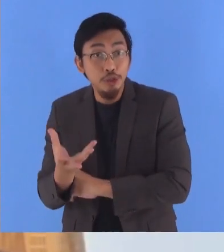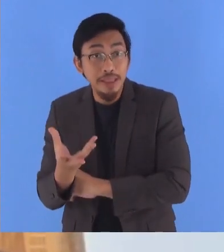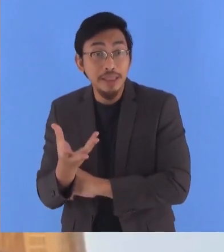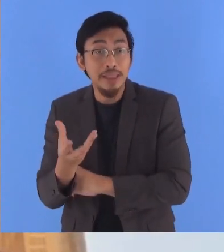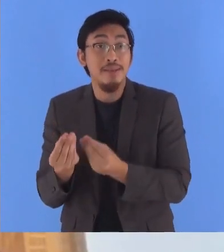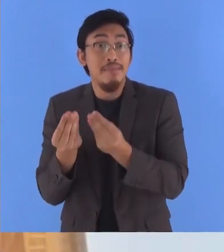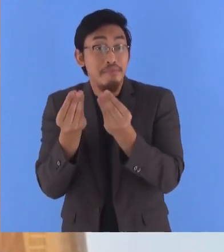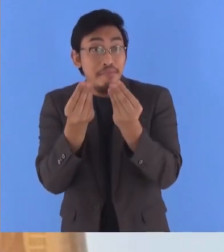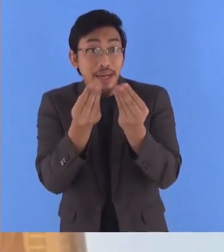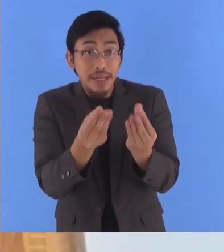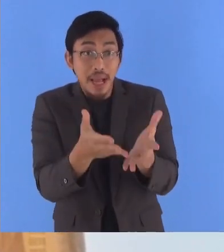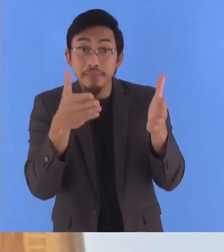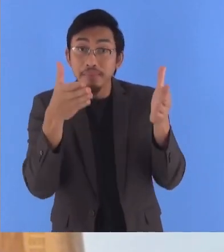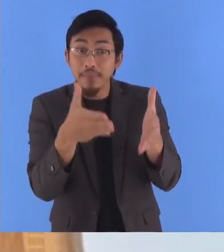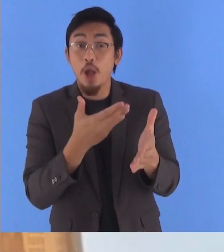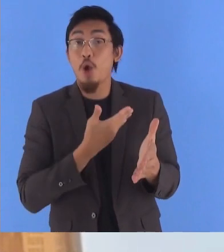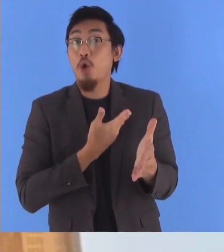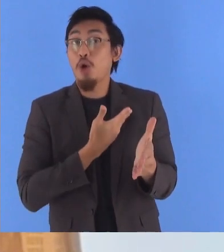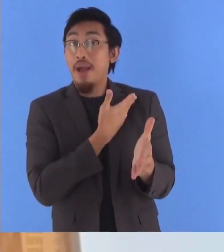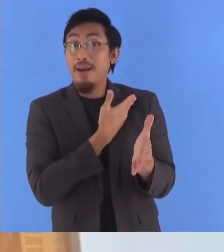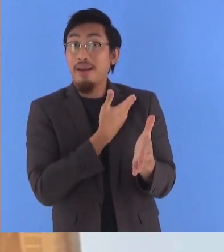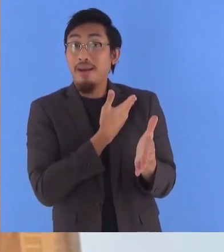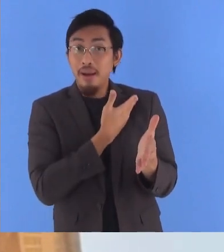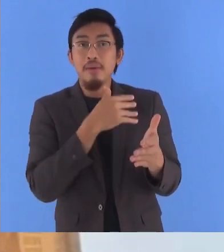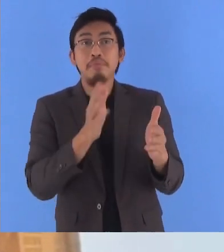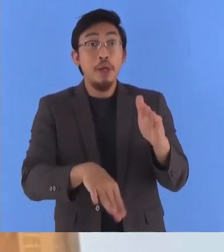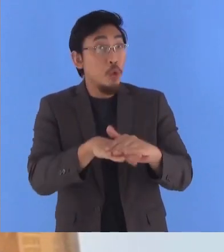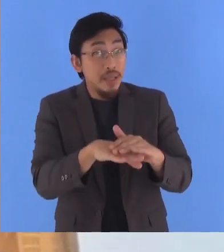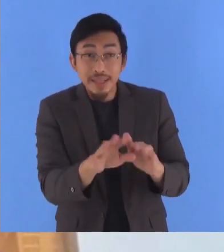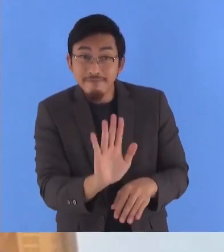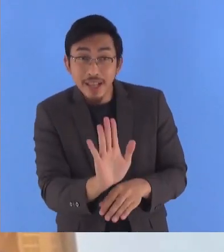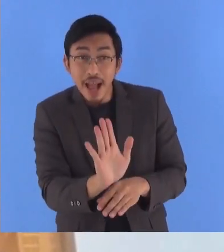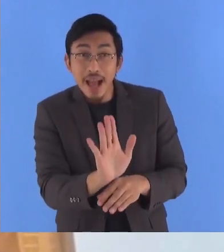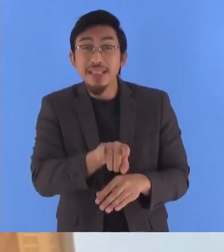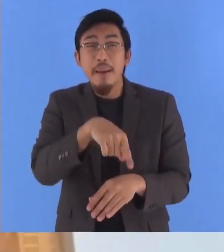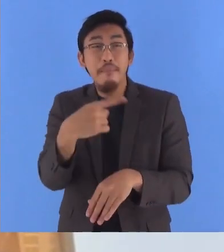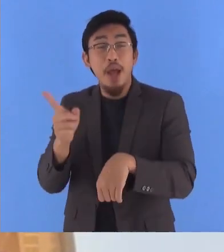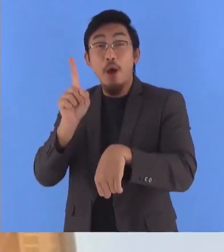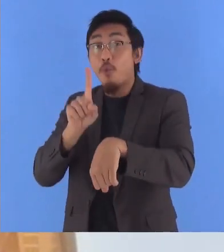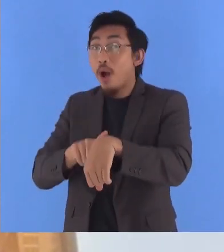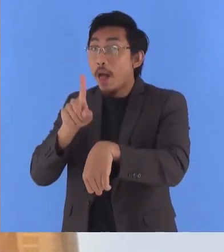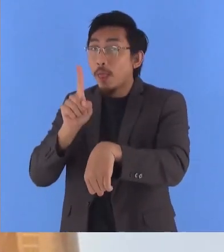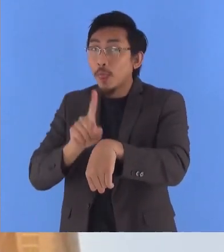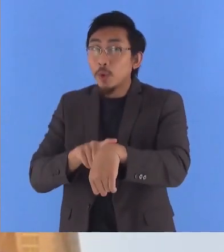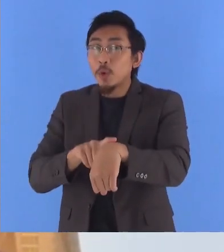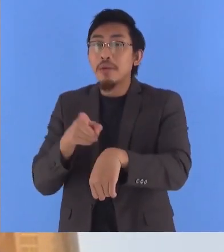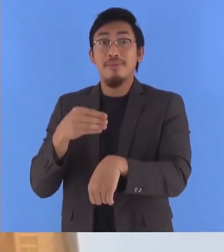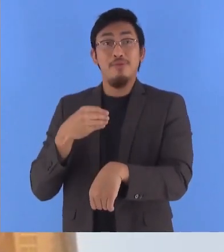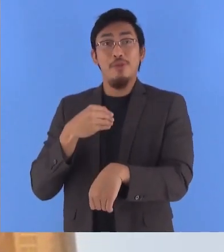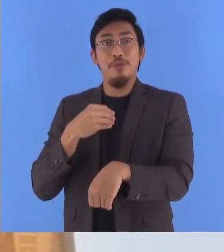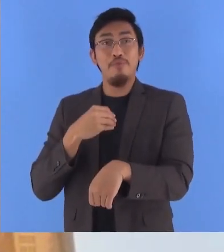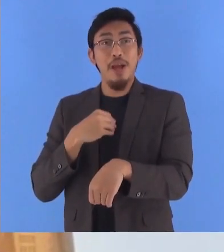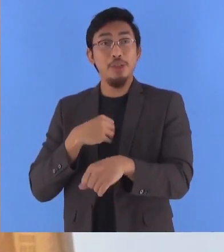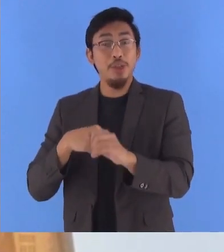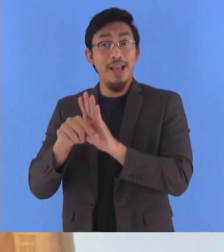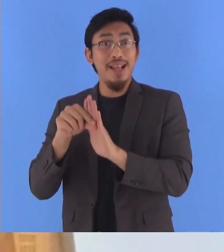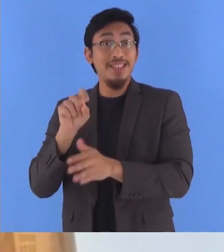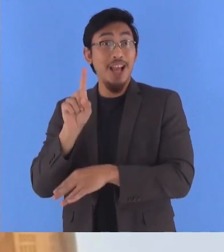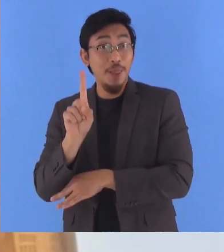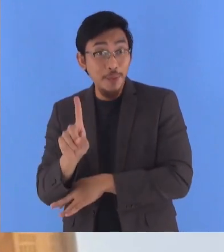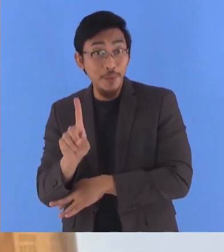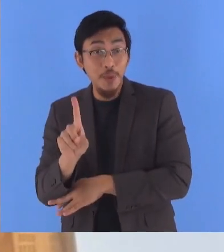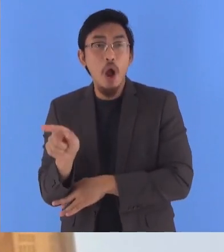ayat 3 dalam hal pelaksanaan pemberian restitusi kepada pihak korban tidak dipenuhi